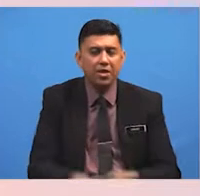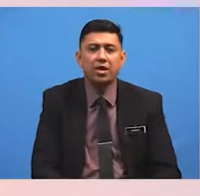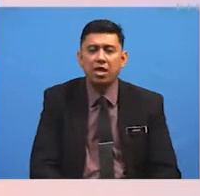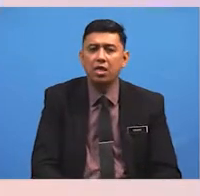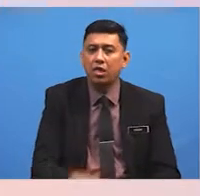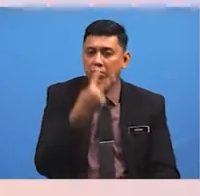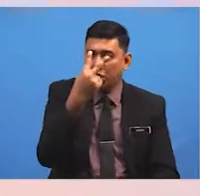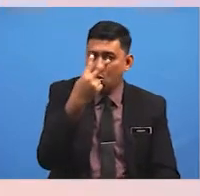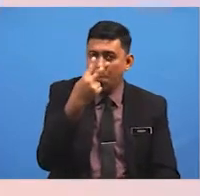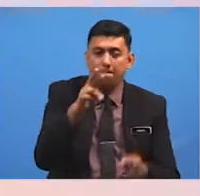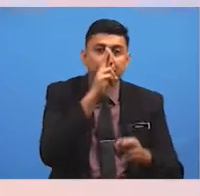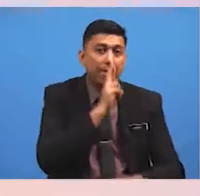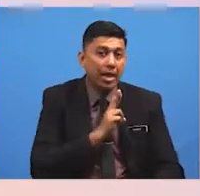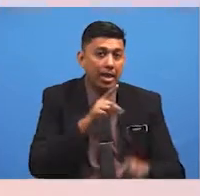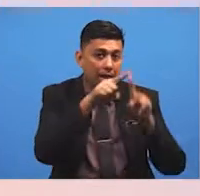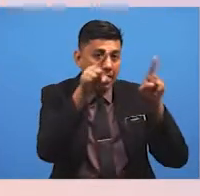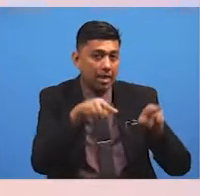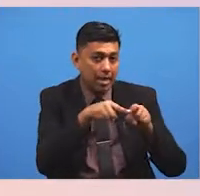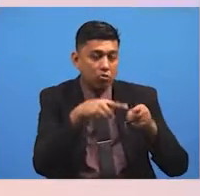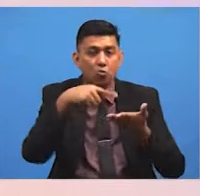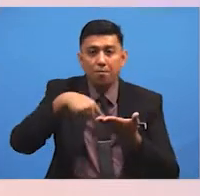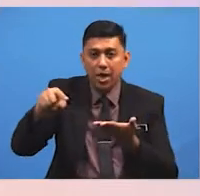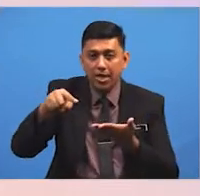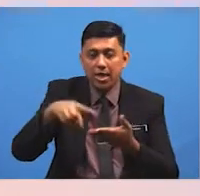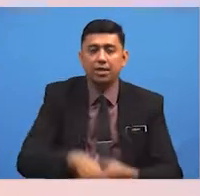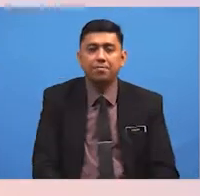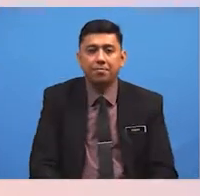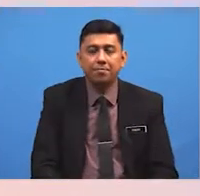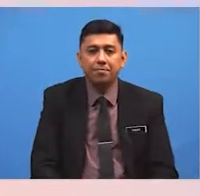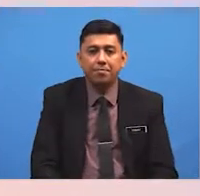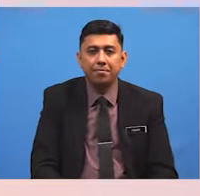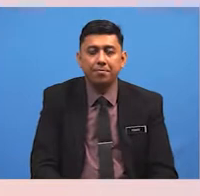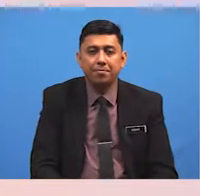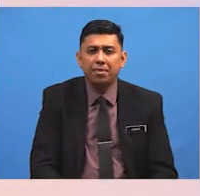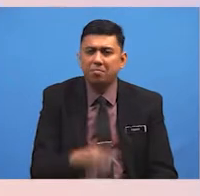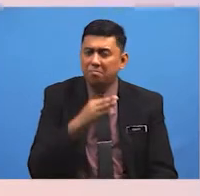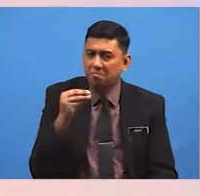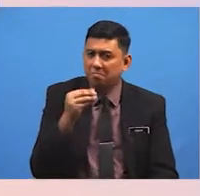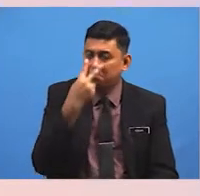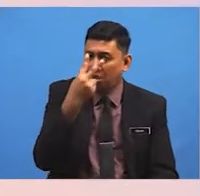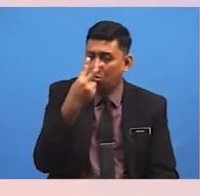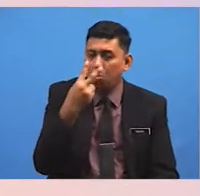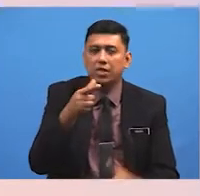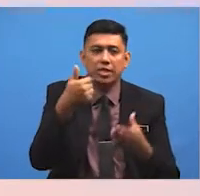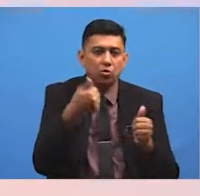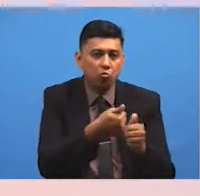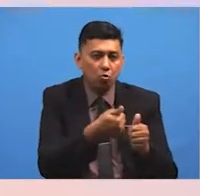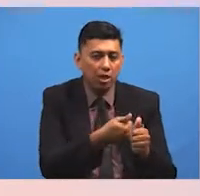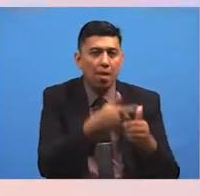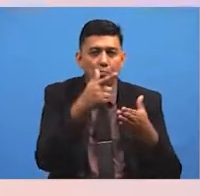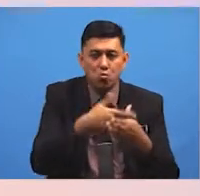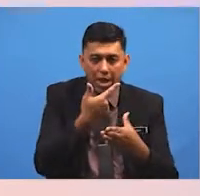RM 19100 bulan julai 40800 dan mulai togos